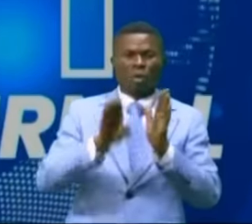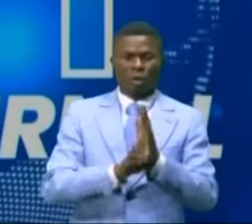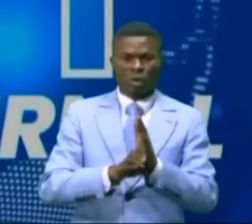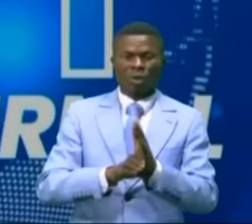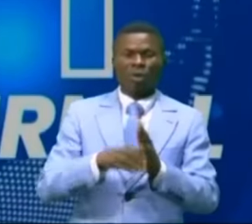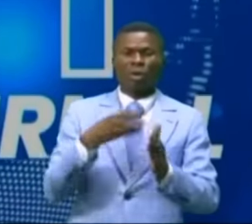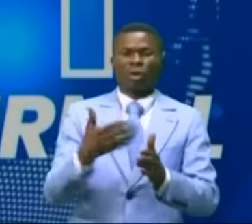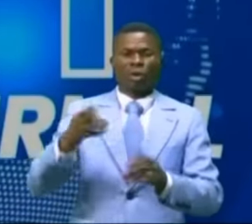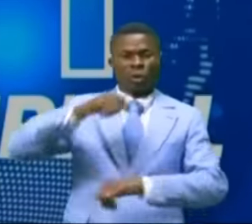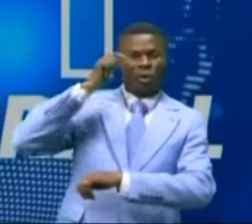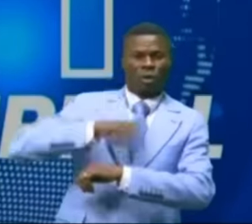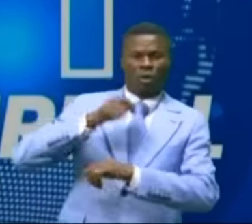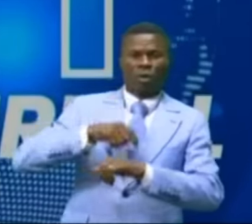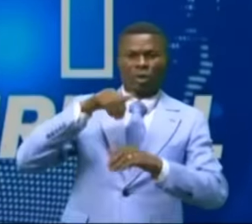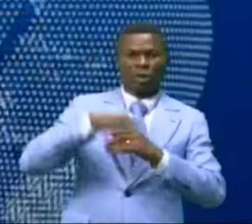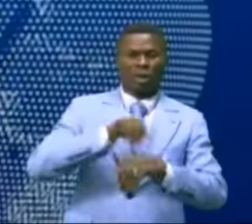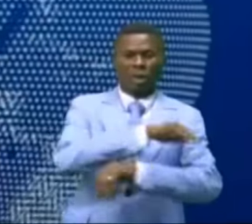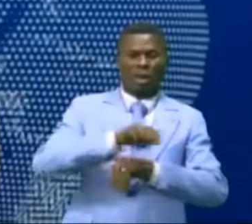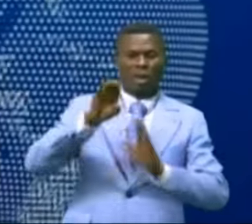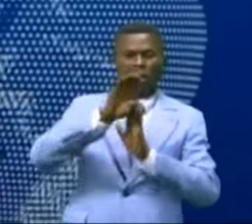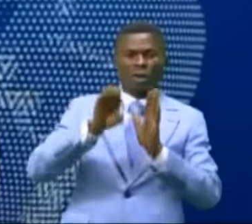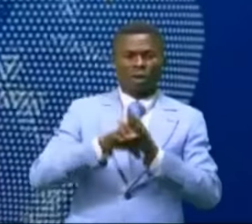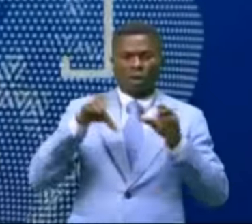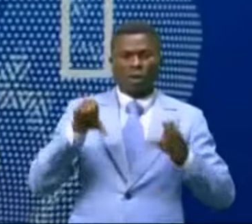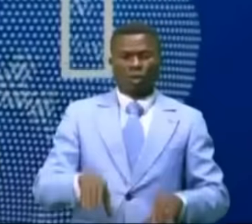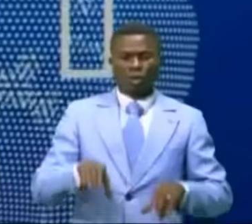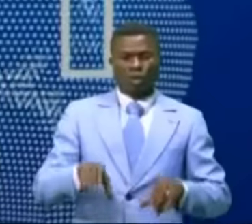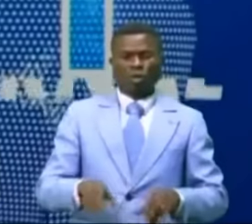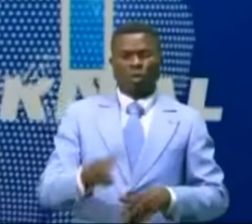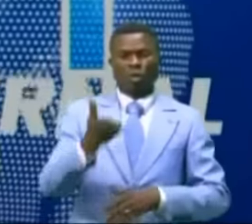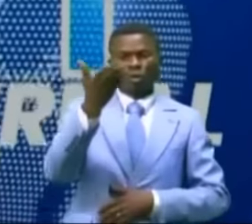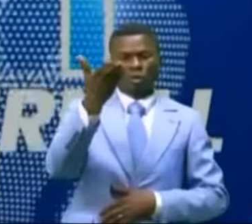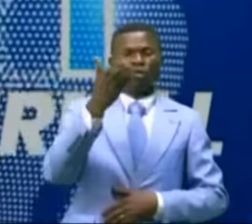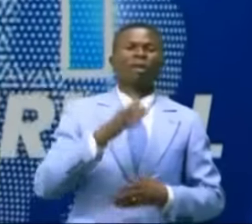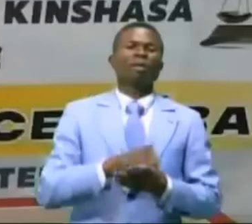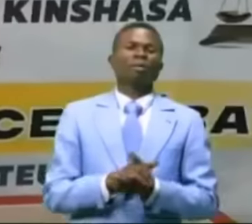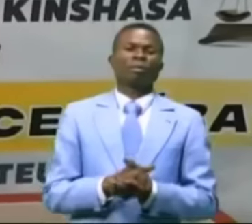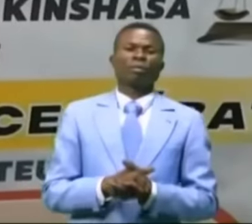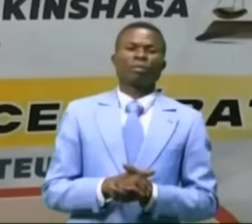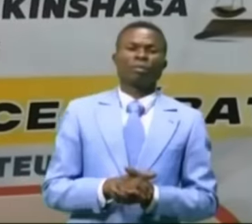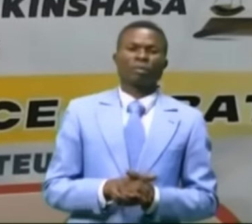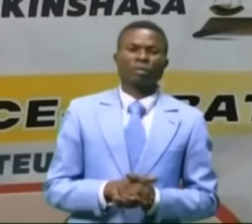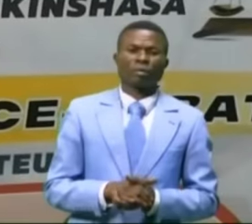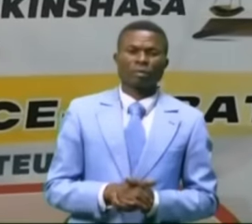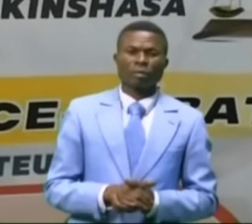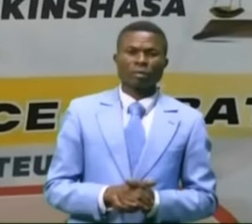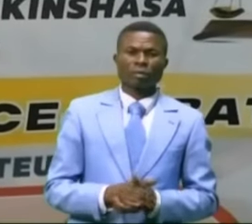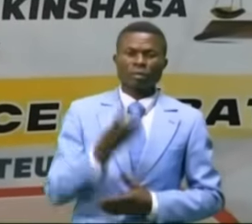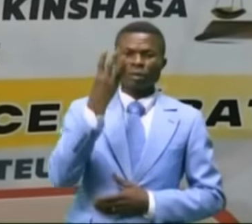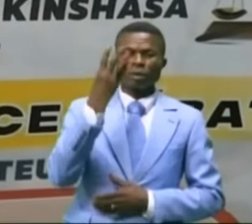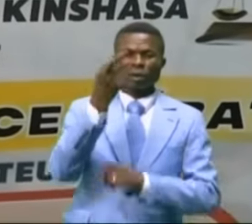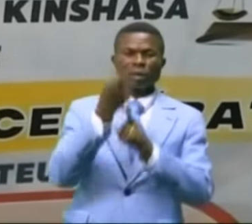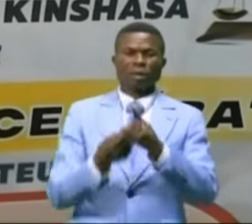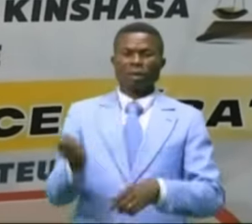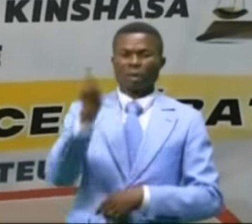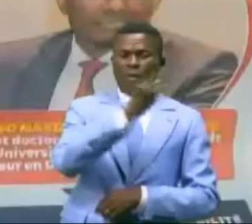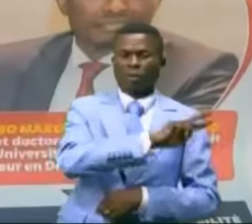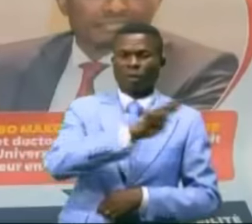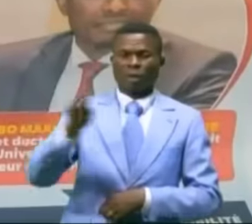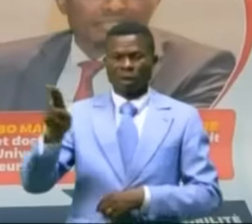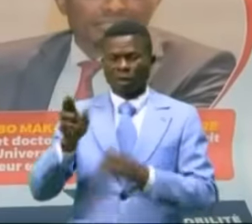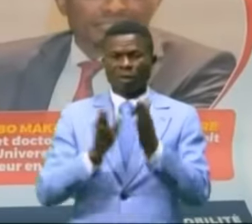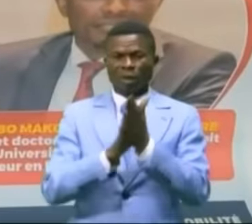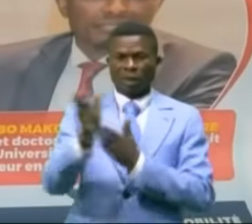mobilité du juge constitutionnel congolais. Robert Ndaye, reportage. 4 avril 2015, 4